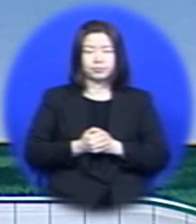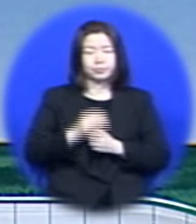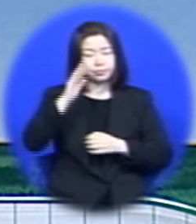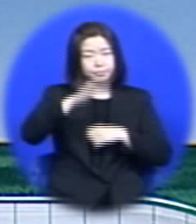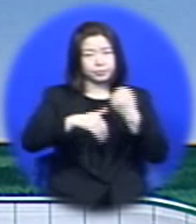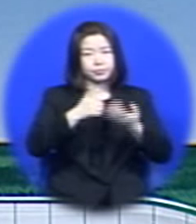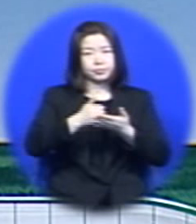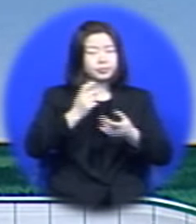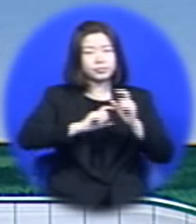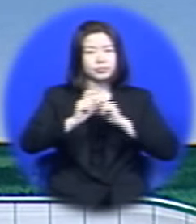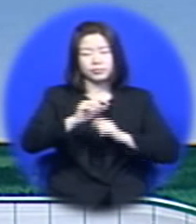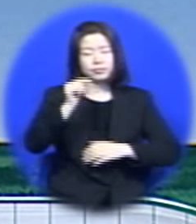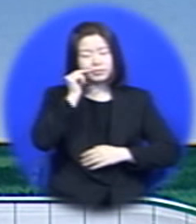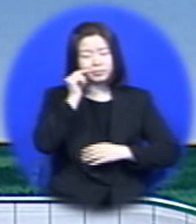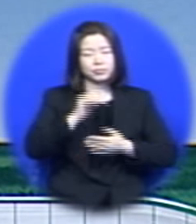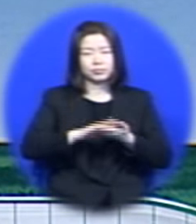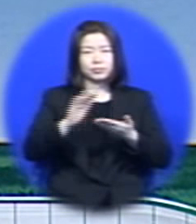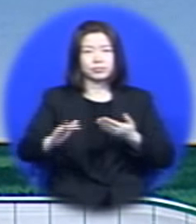하나님, 저는 더 못하겠습니다.